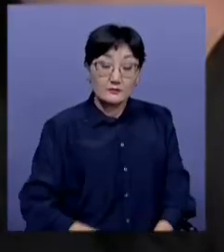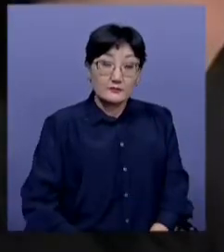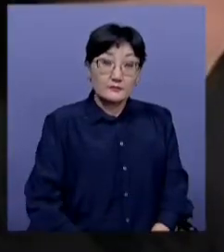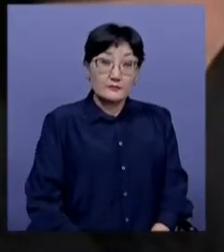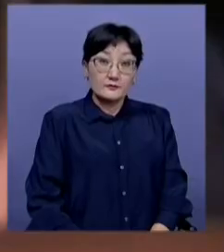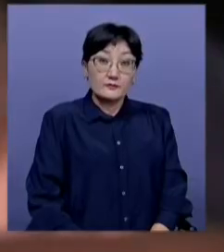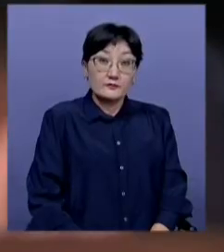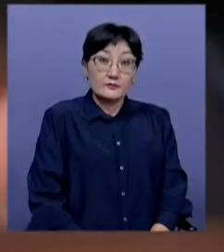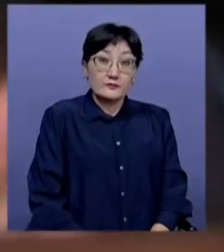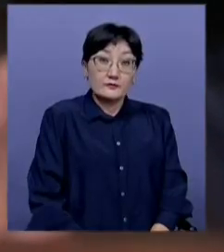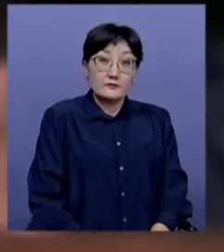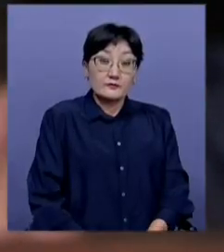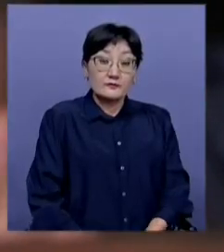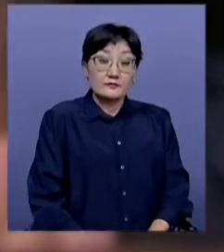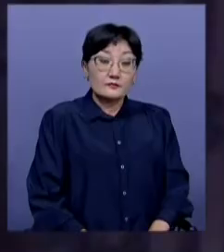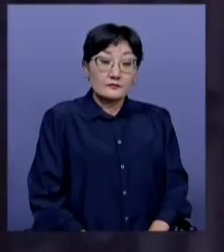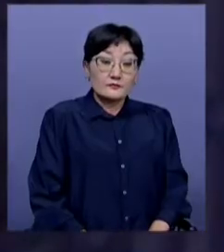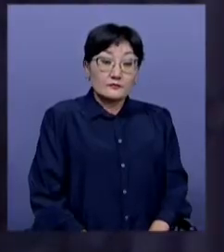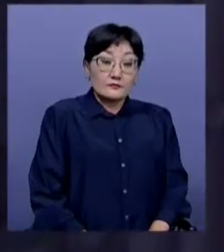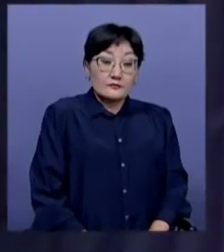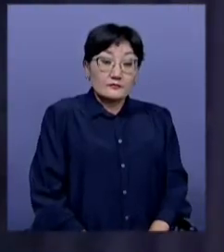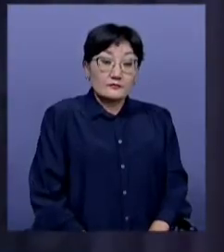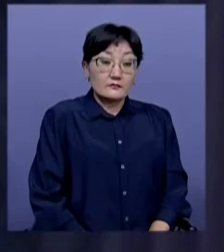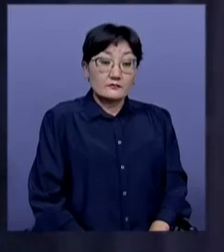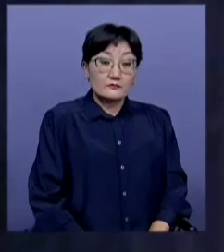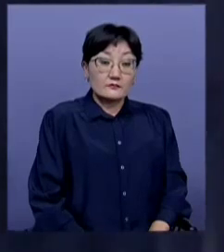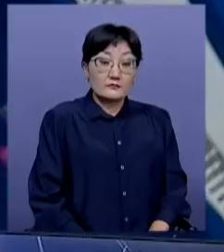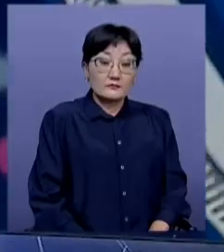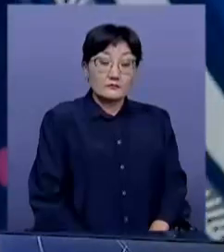Нұрлан Өтеген, Әлтөре Хамиев, Алматы телеарнасы, Нұр-Сұлтан.